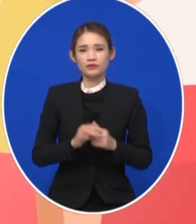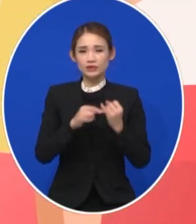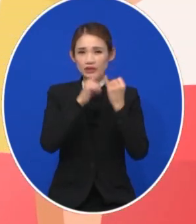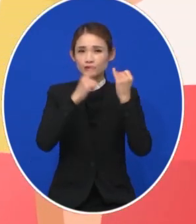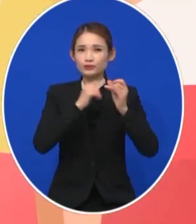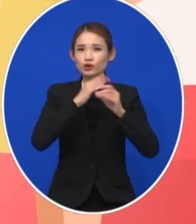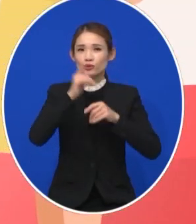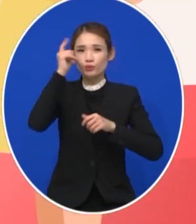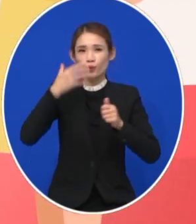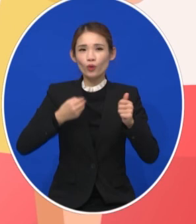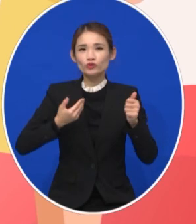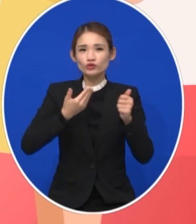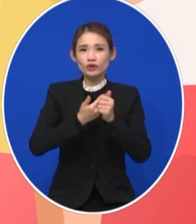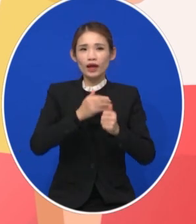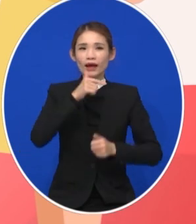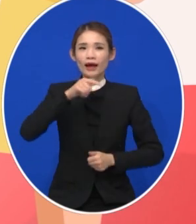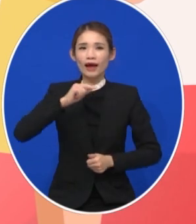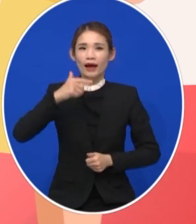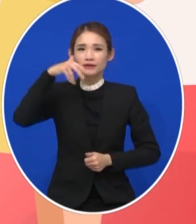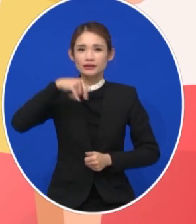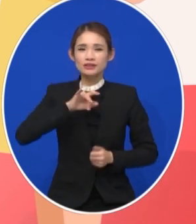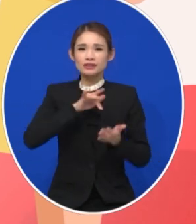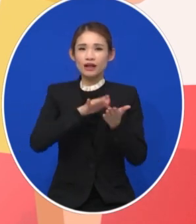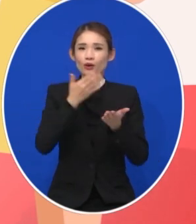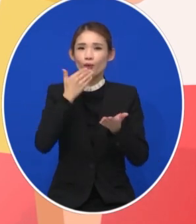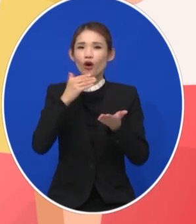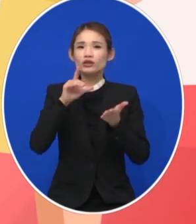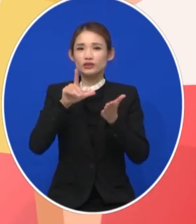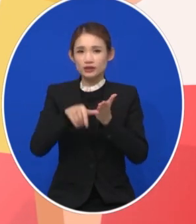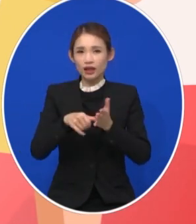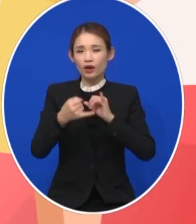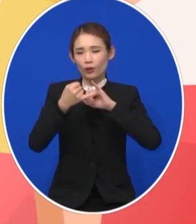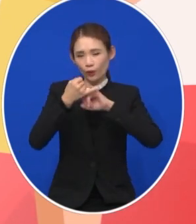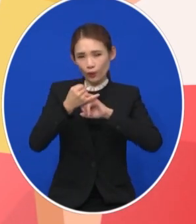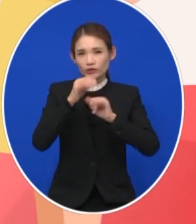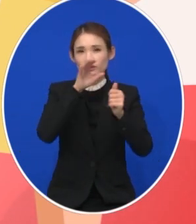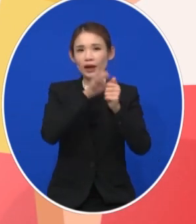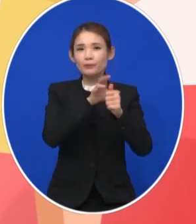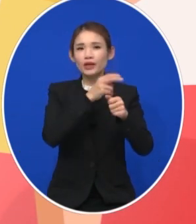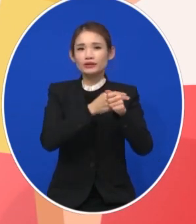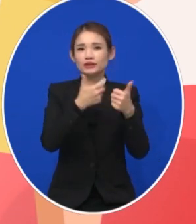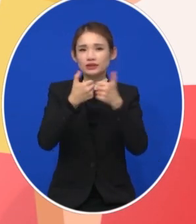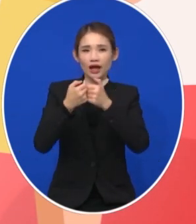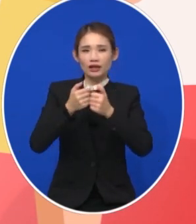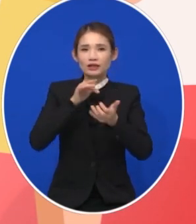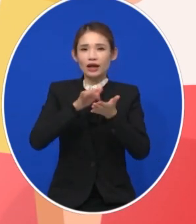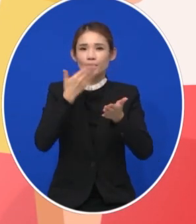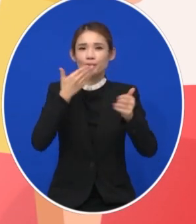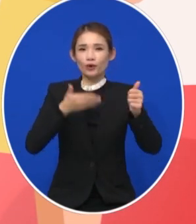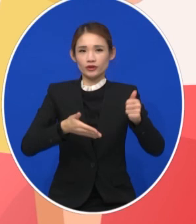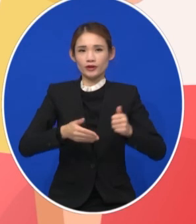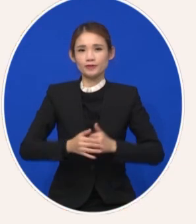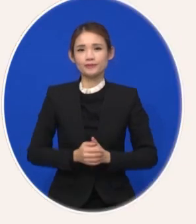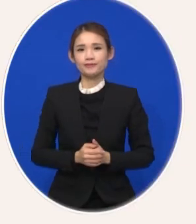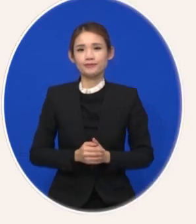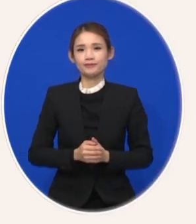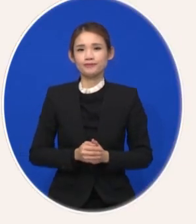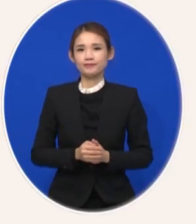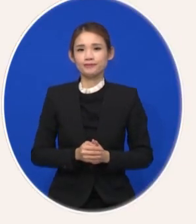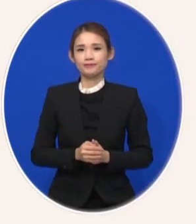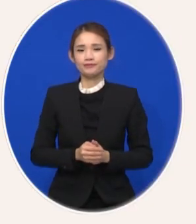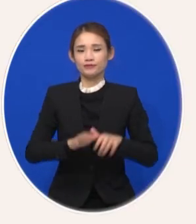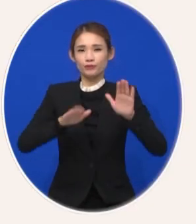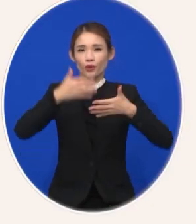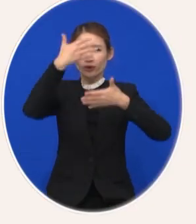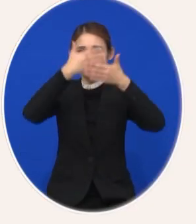임신 중이나 모유 수유 중 간질약을 복용해야 하는 경우 반드시 담당의와 상의 후에 복용해야 합니다.